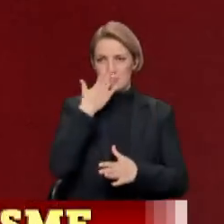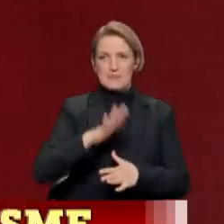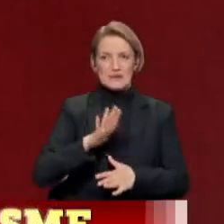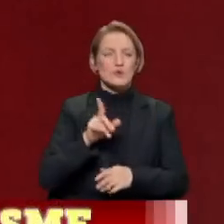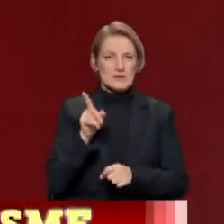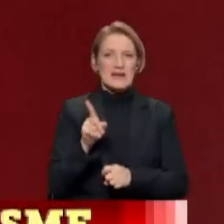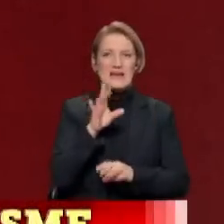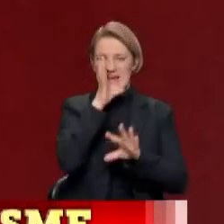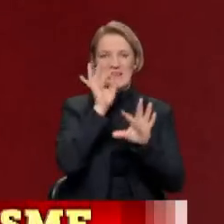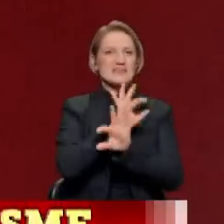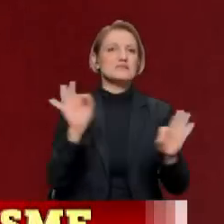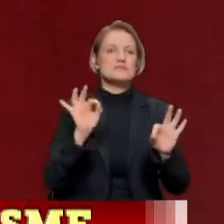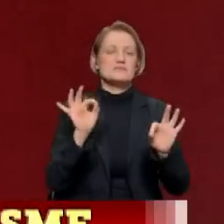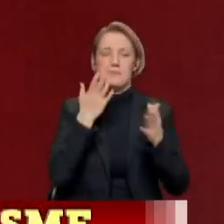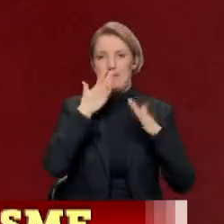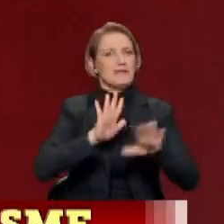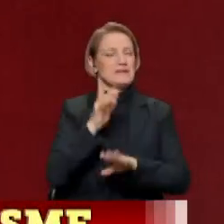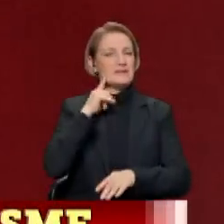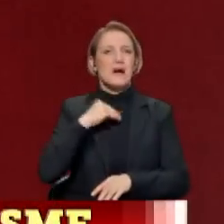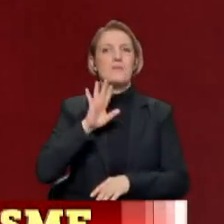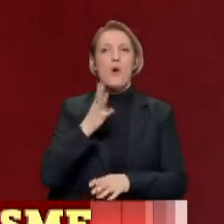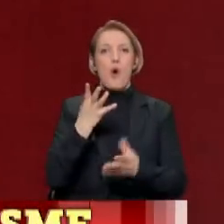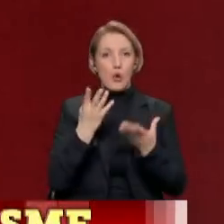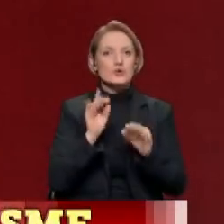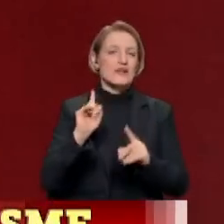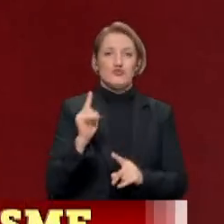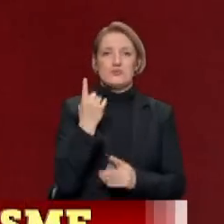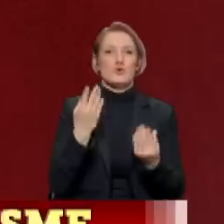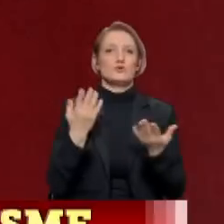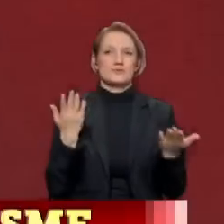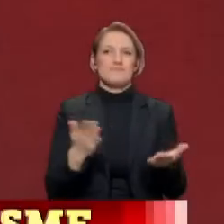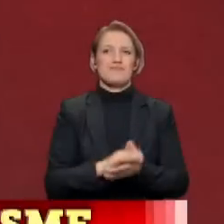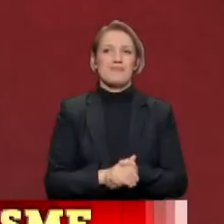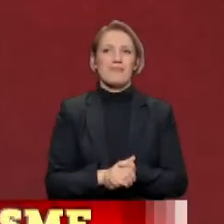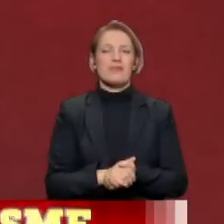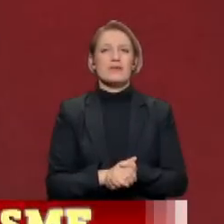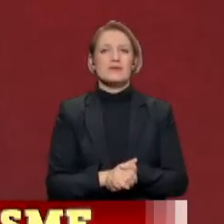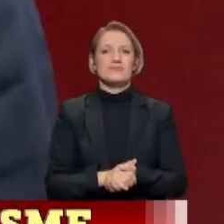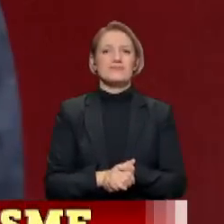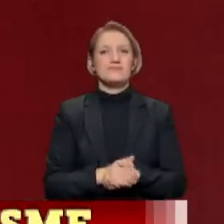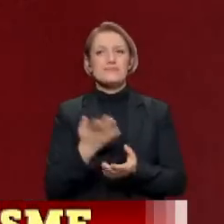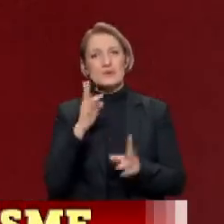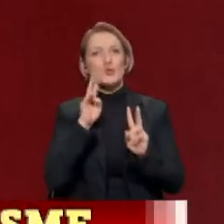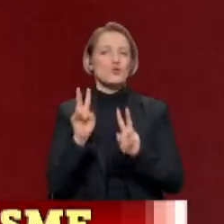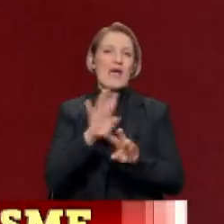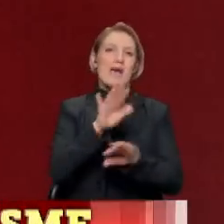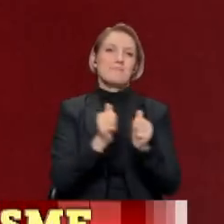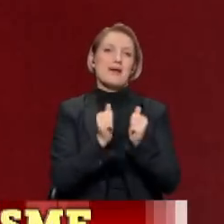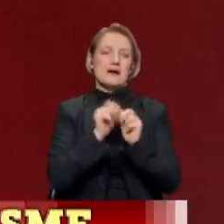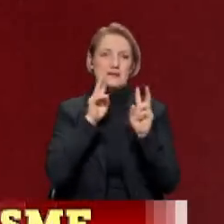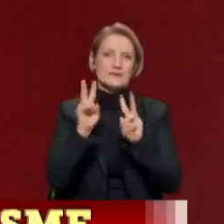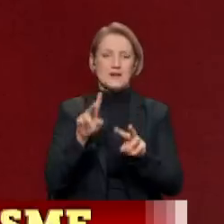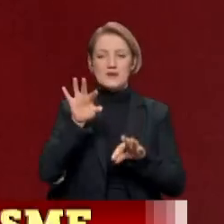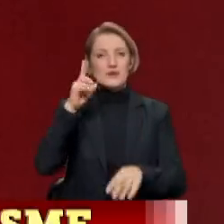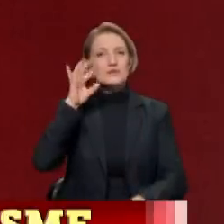onu kimse beklemesin zannetmiyorum. Olursa da sürpriz olur. Subliminal olur mu? İşte göreceğiz hep beraber. Şimdi